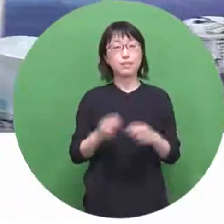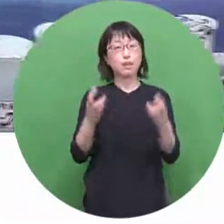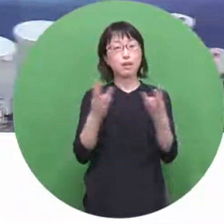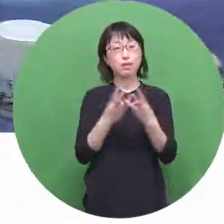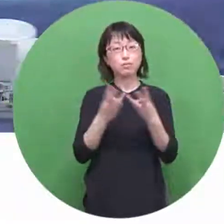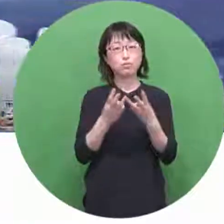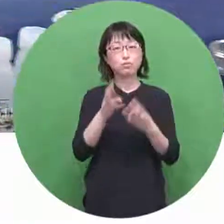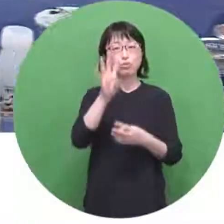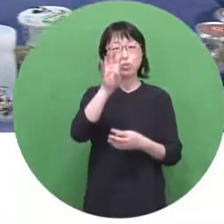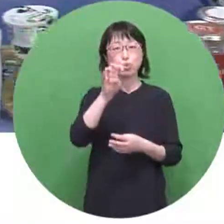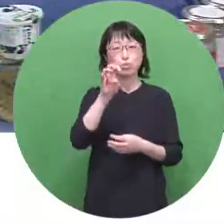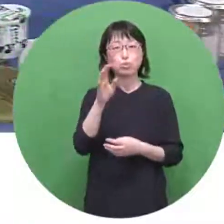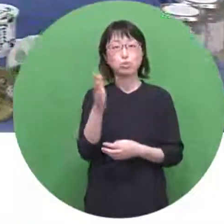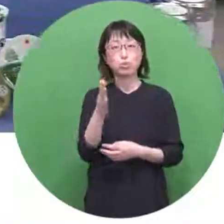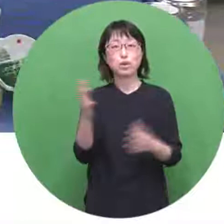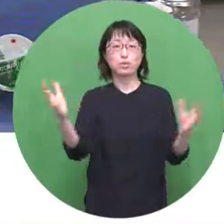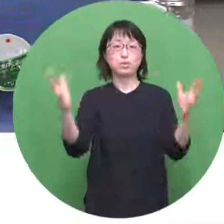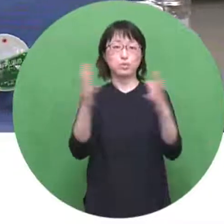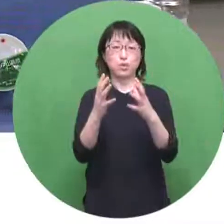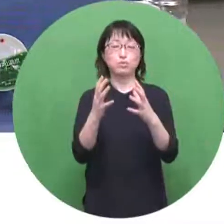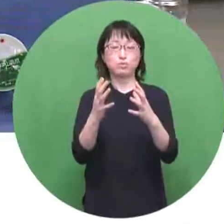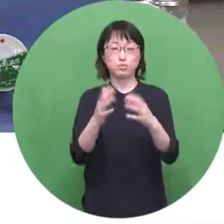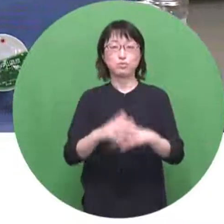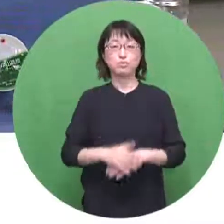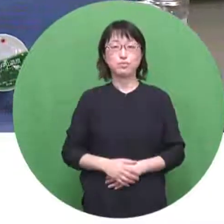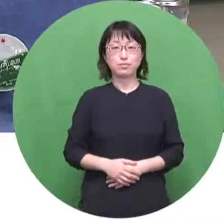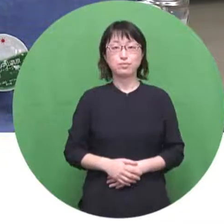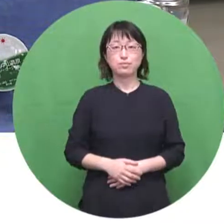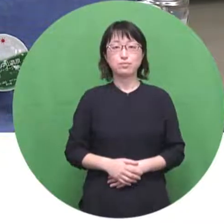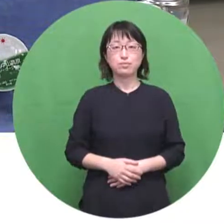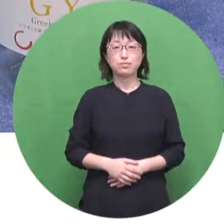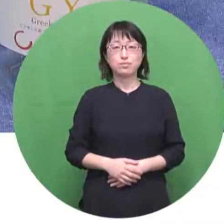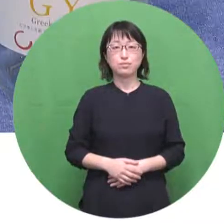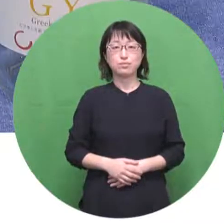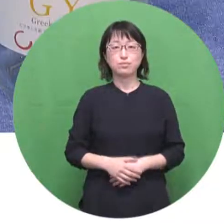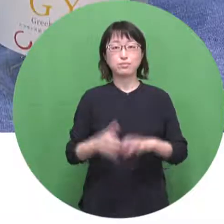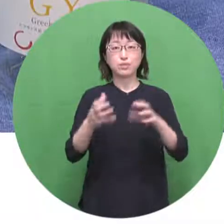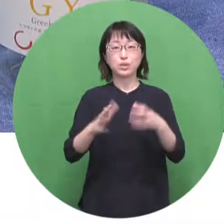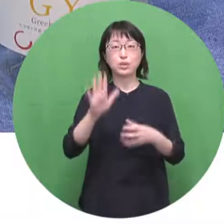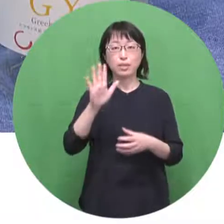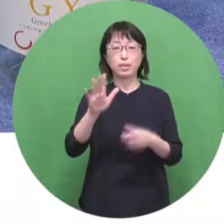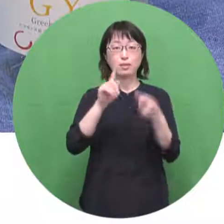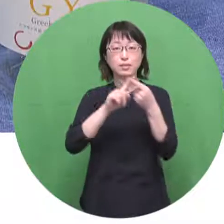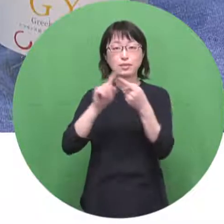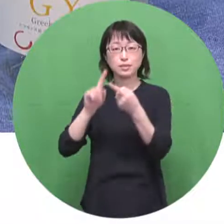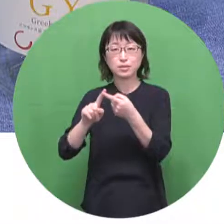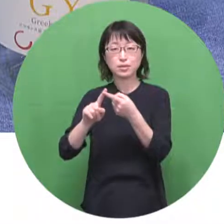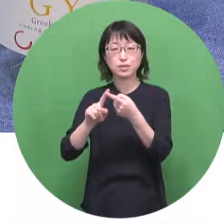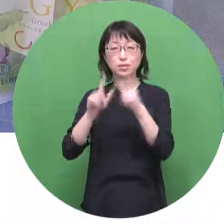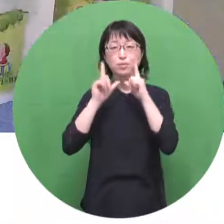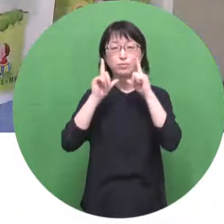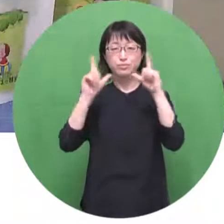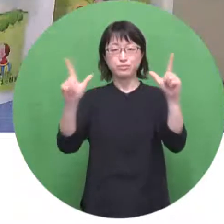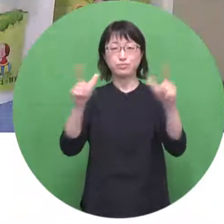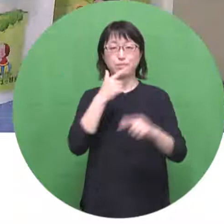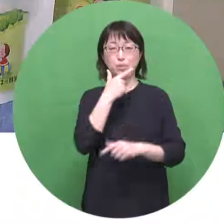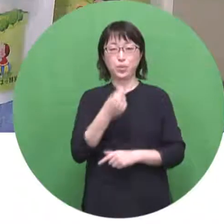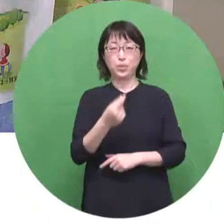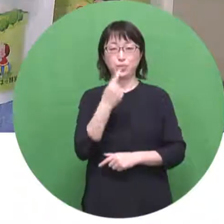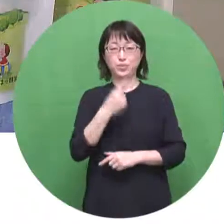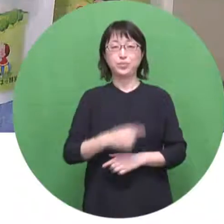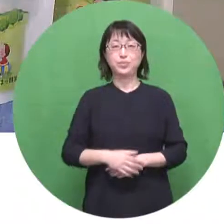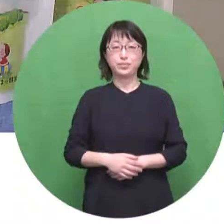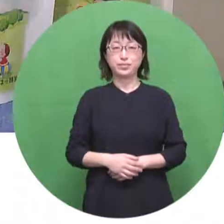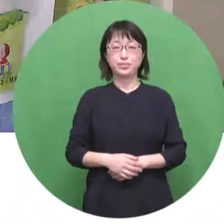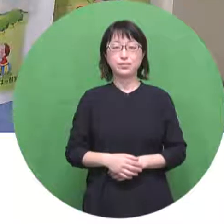して、全部で40社集まる予定となっております。岩手らしさというところを全面的に PR した